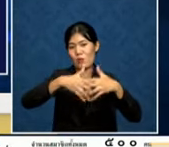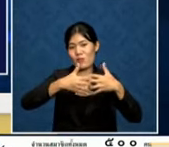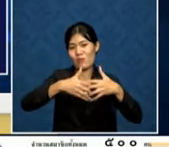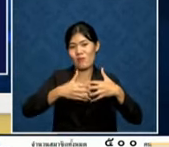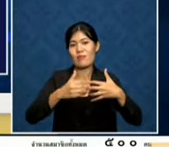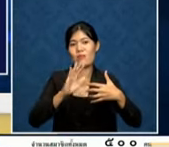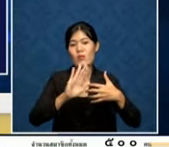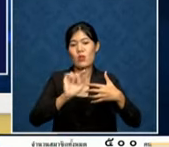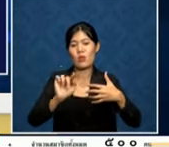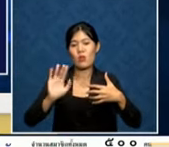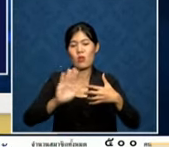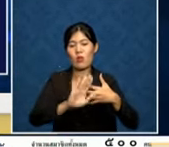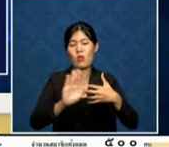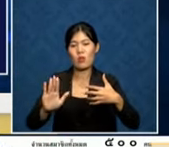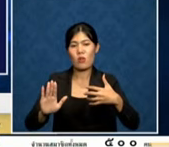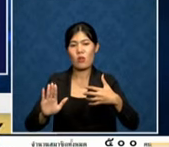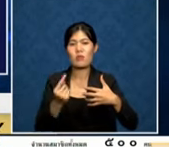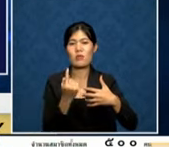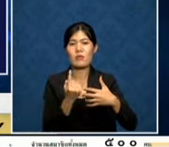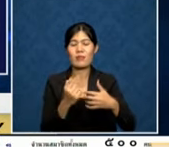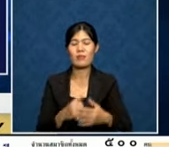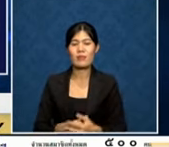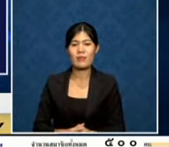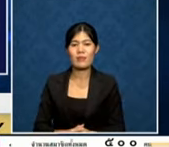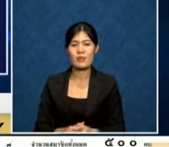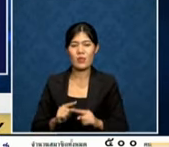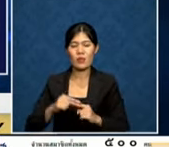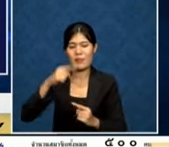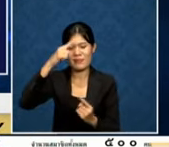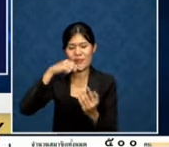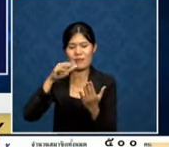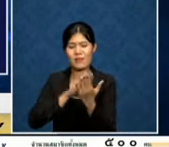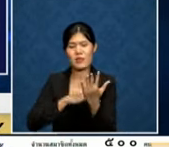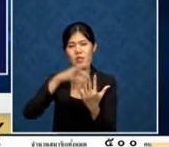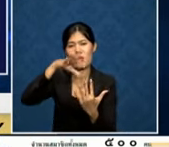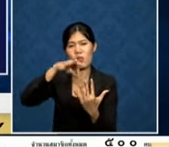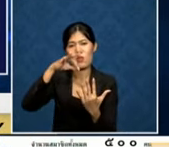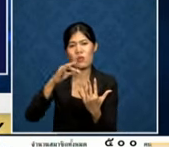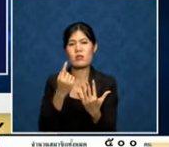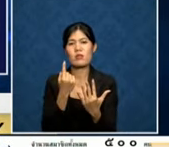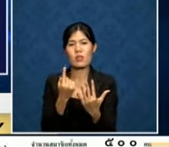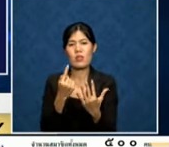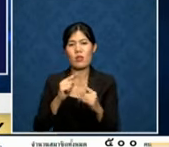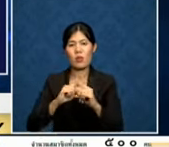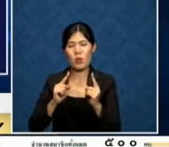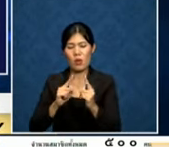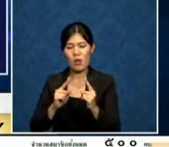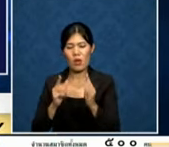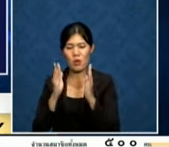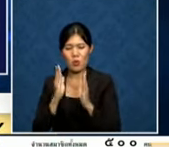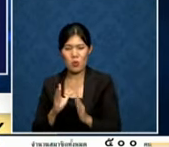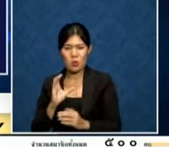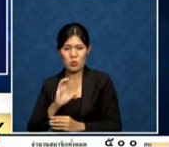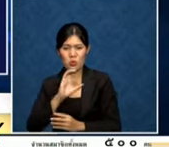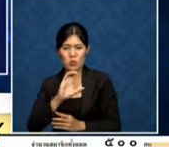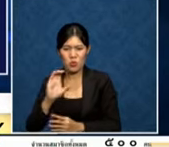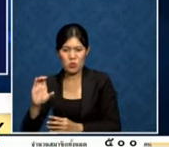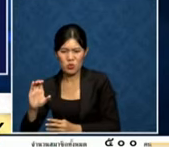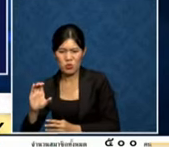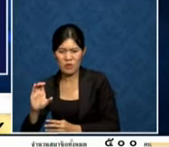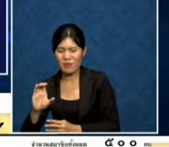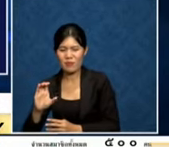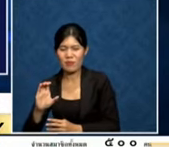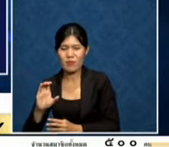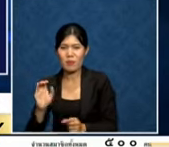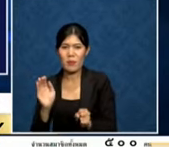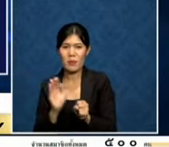เท่านั้นครับถ้าประเทศไทยมีแค่ตัวเลือกเดียวมันจะไปพอต่อความต้องการของนักลงทุนมฮะเราไม่ต้องไปพูด